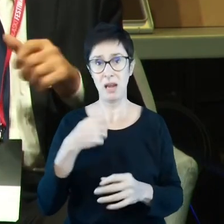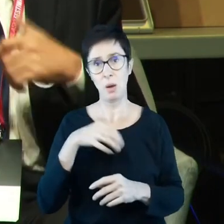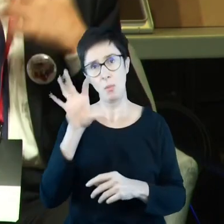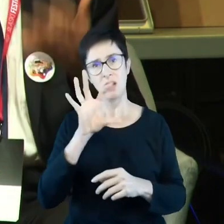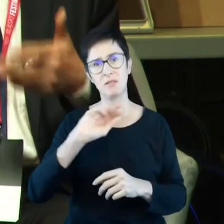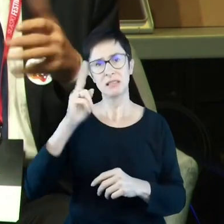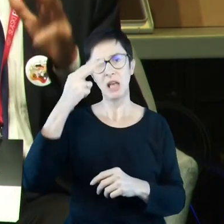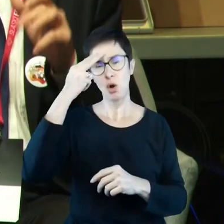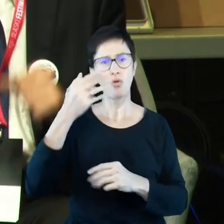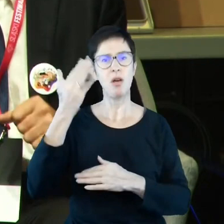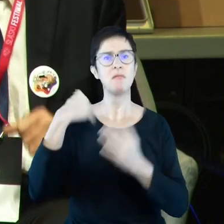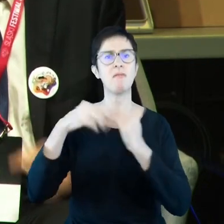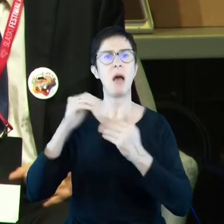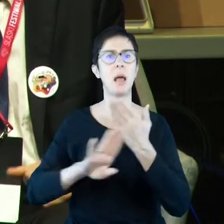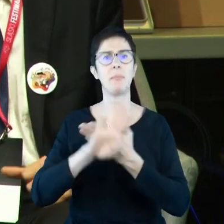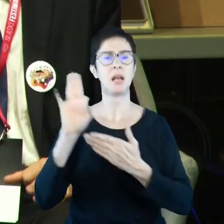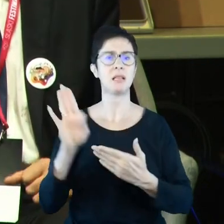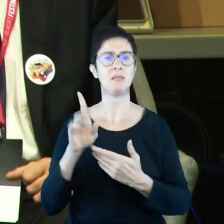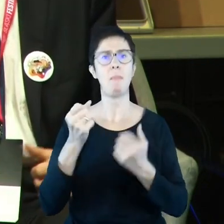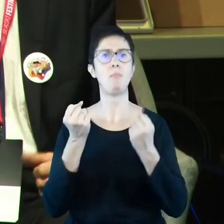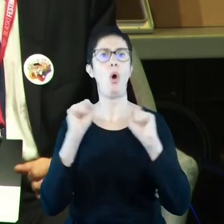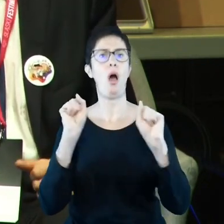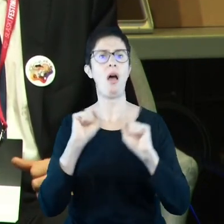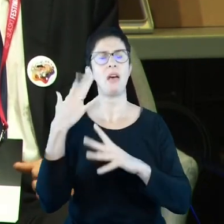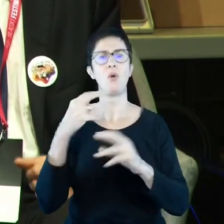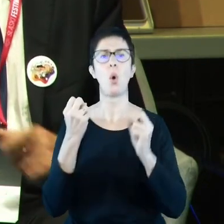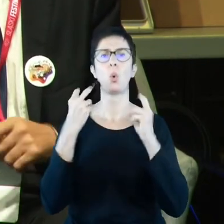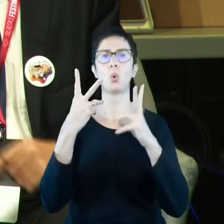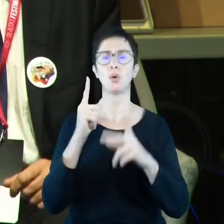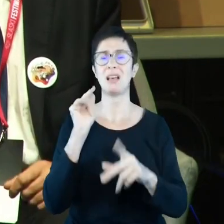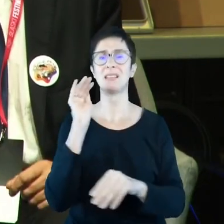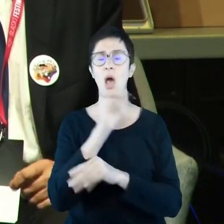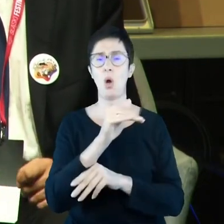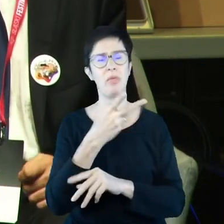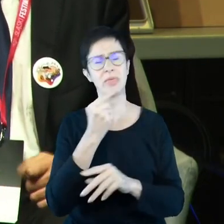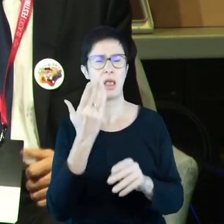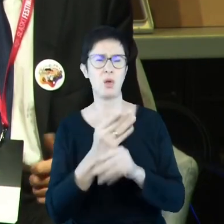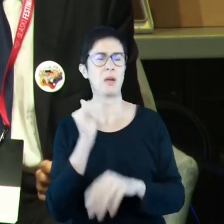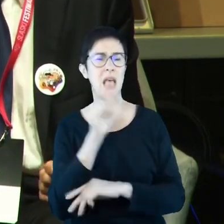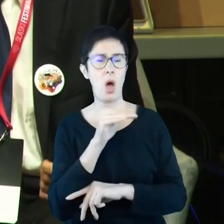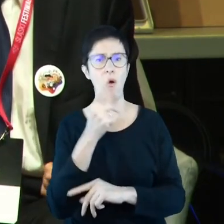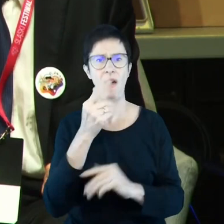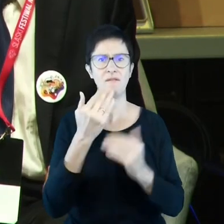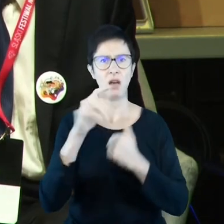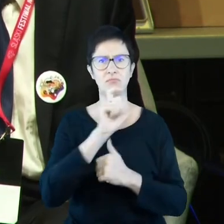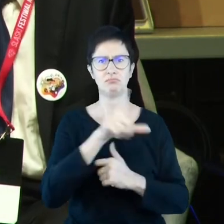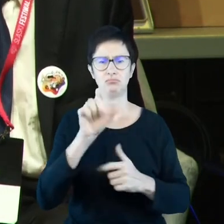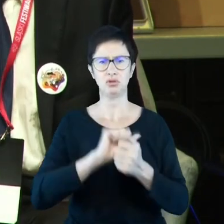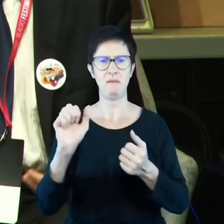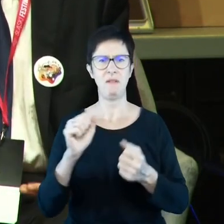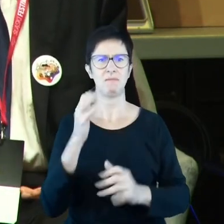stereotypowemu reprezentantowi pojęcia bohatera w kulturze Zachodu, ale nie tylko Zachodu, to w większości to są wojownicy i